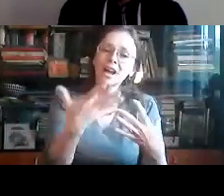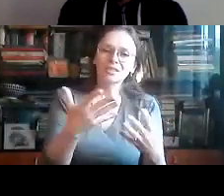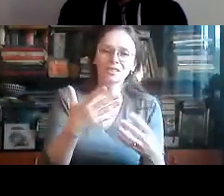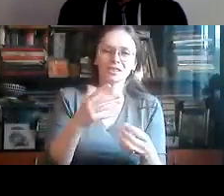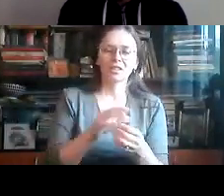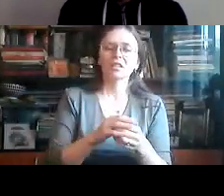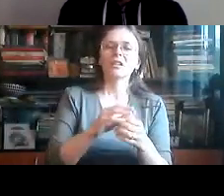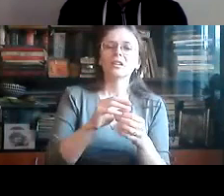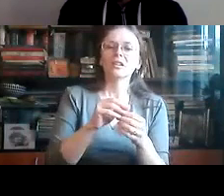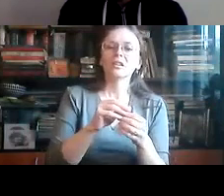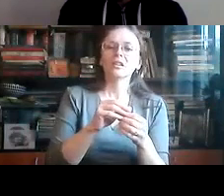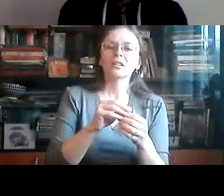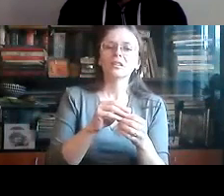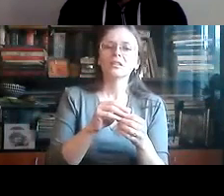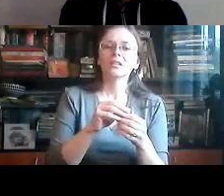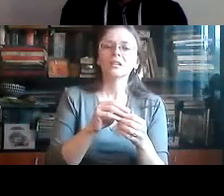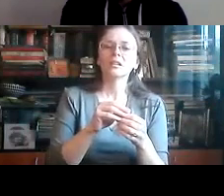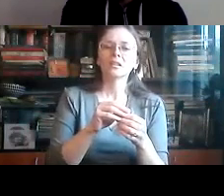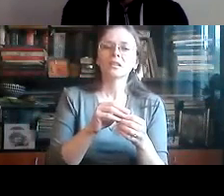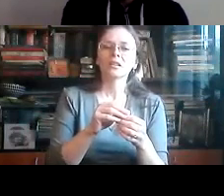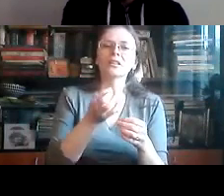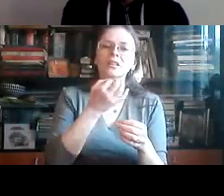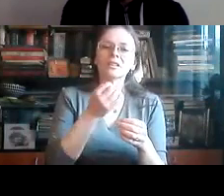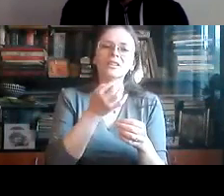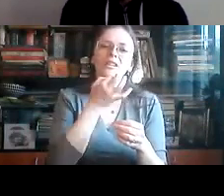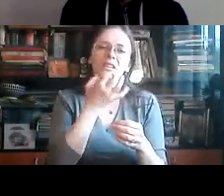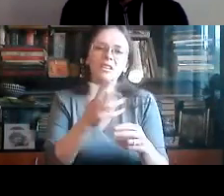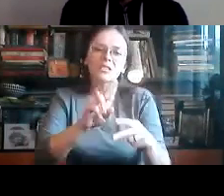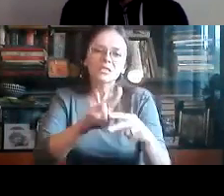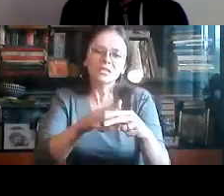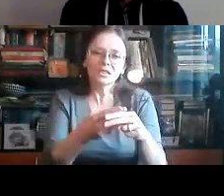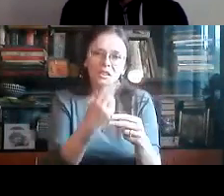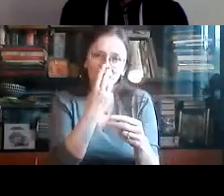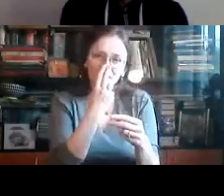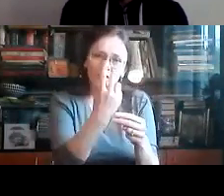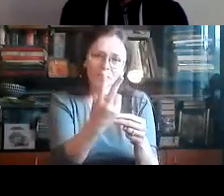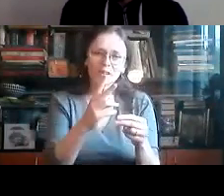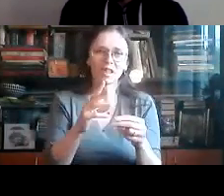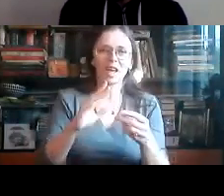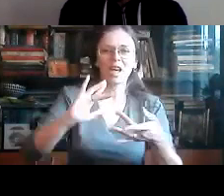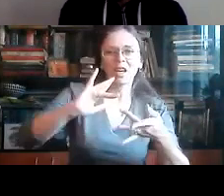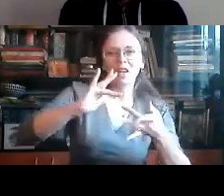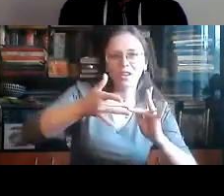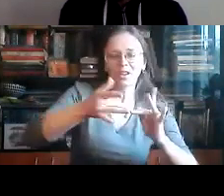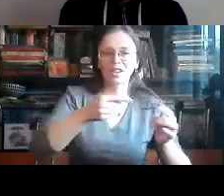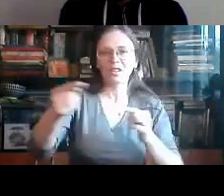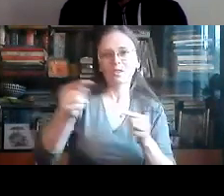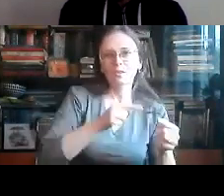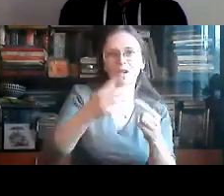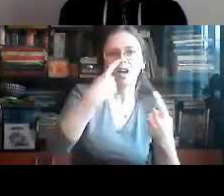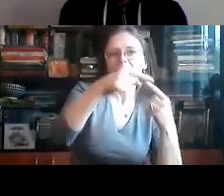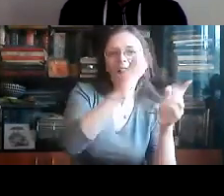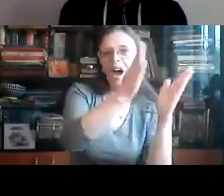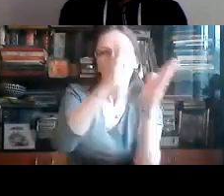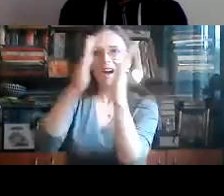сейчас действуют, выкачивая весь этот контент, располагая его на разных порталах, и мы в итоге останемся с